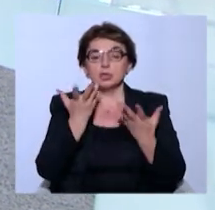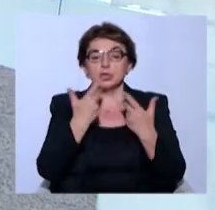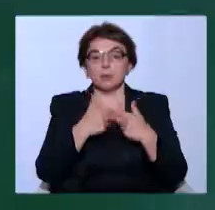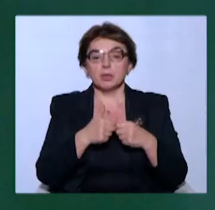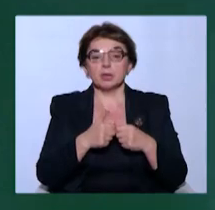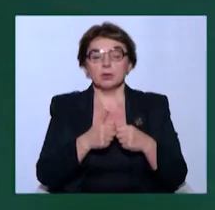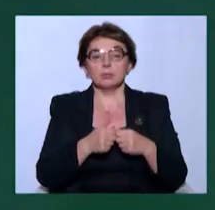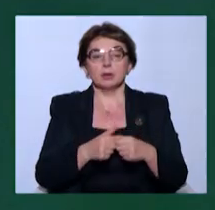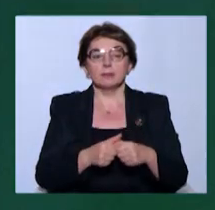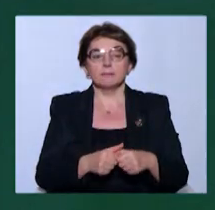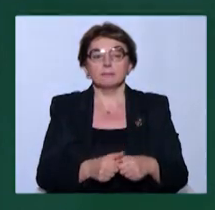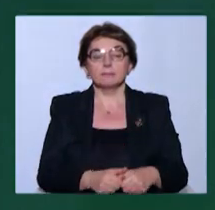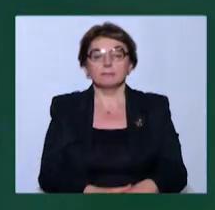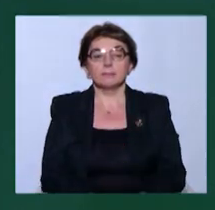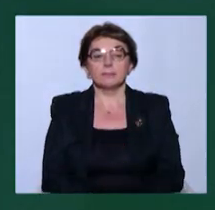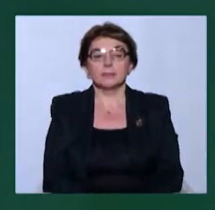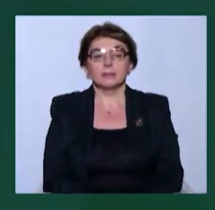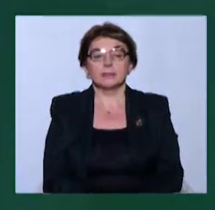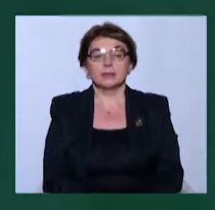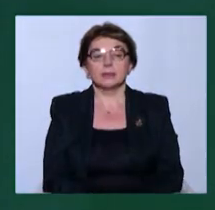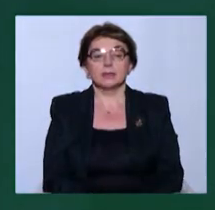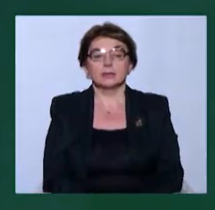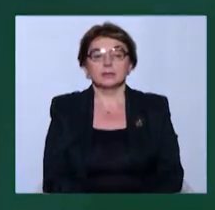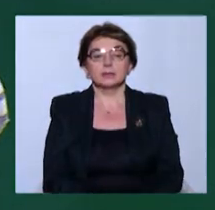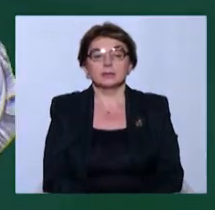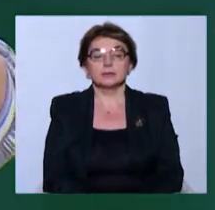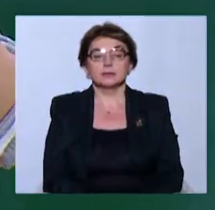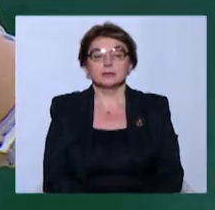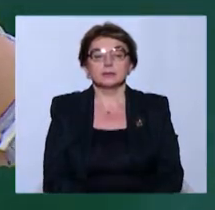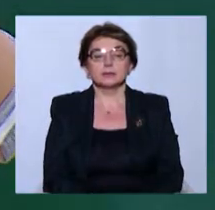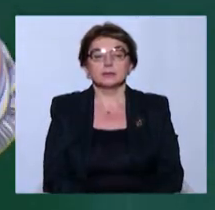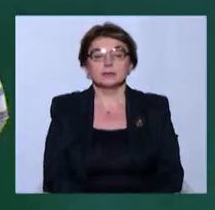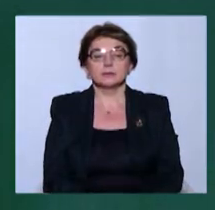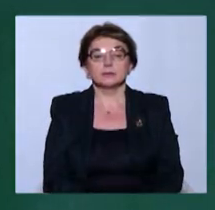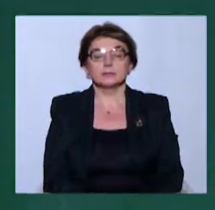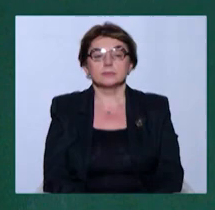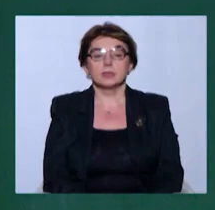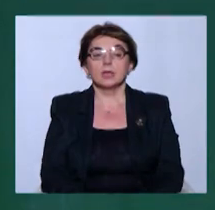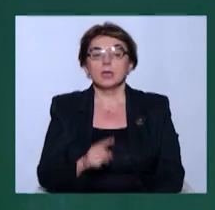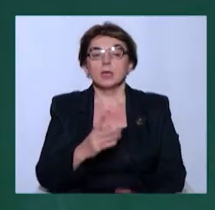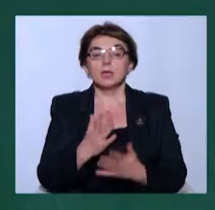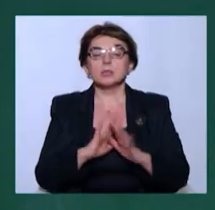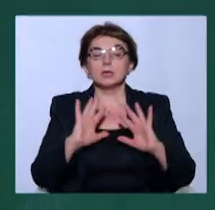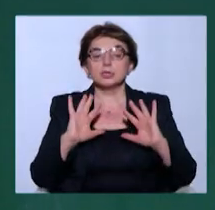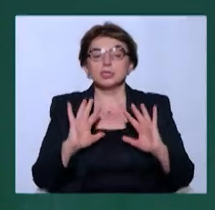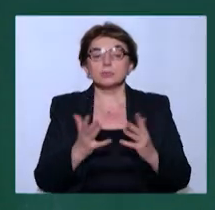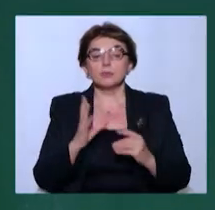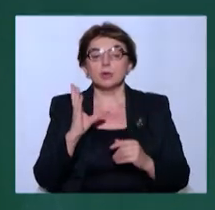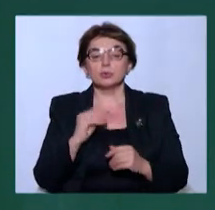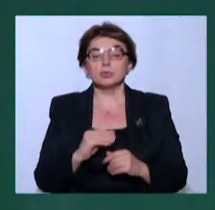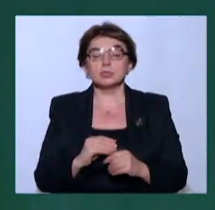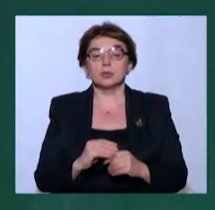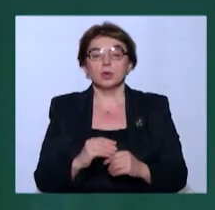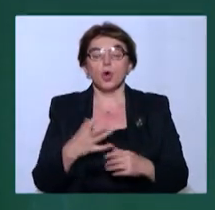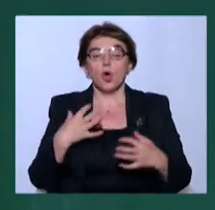რაღაც არაცოცხალი ბუნების საგანს. ამით ირღვევა ცხოველის მთლიანობა, მისი